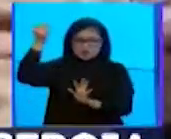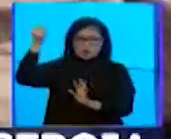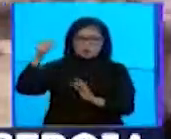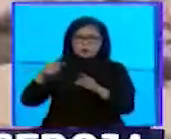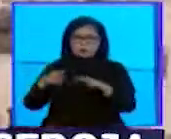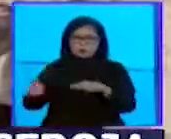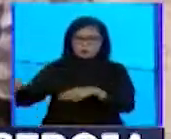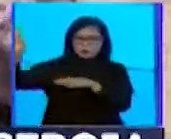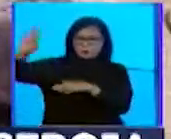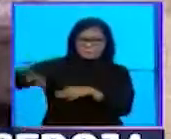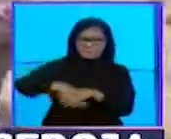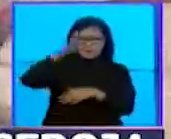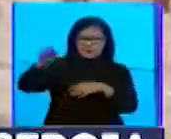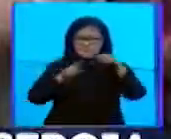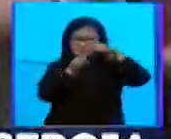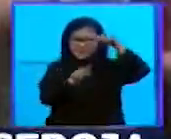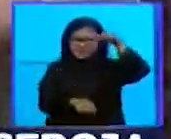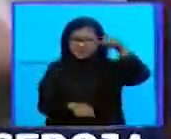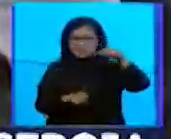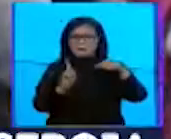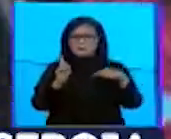yang terjadi di 5 hingga 6 April.